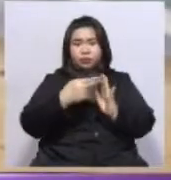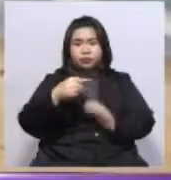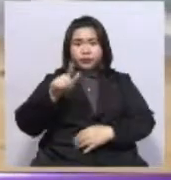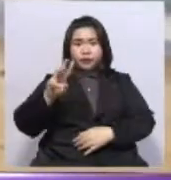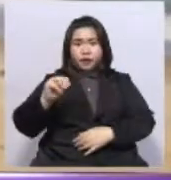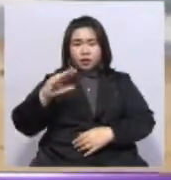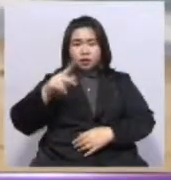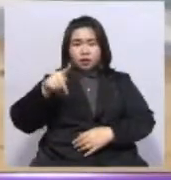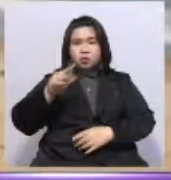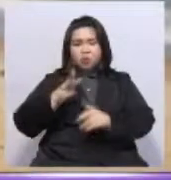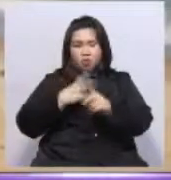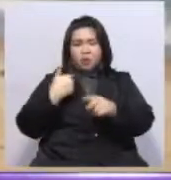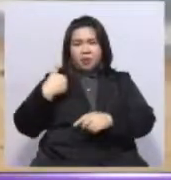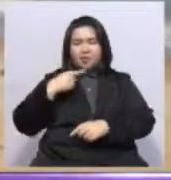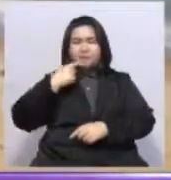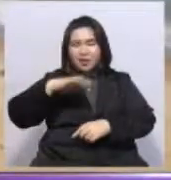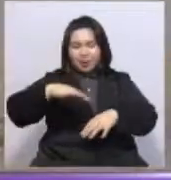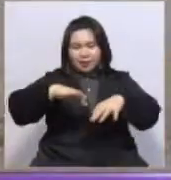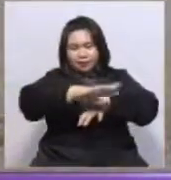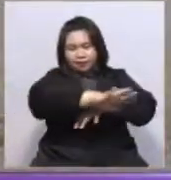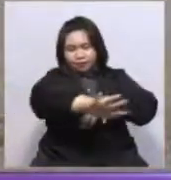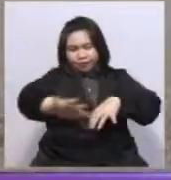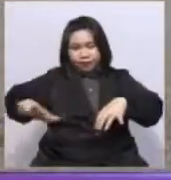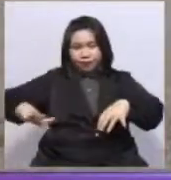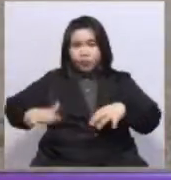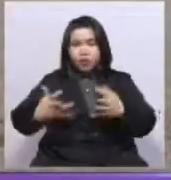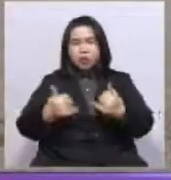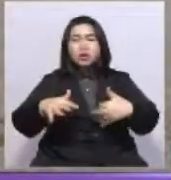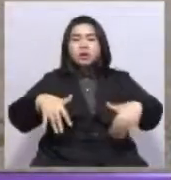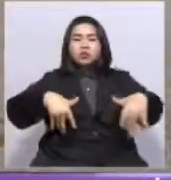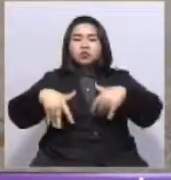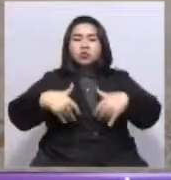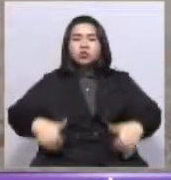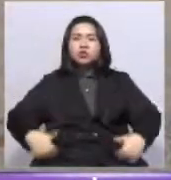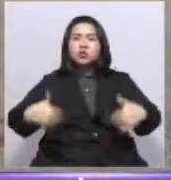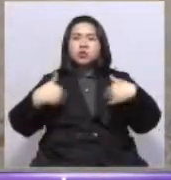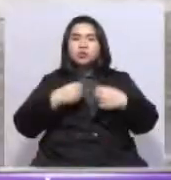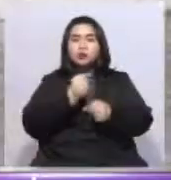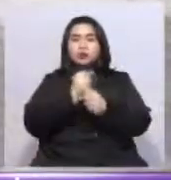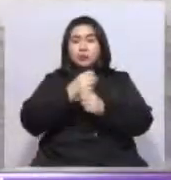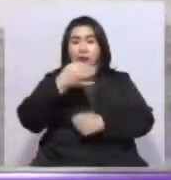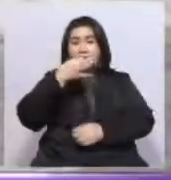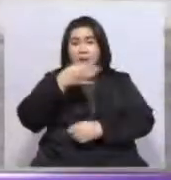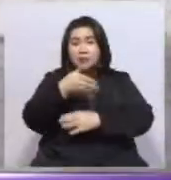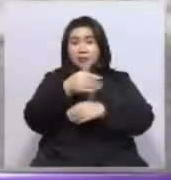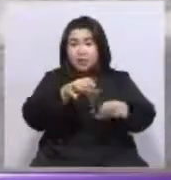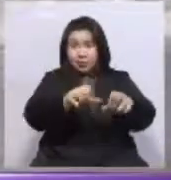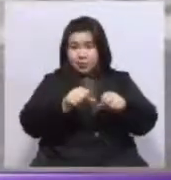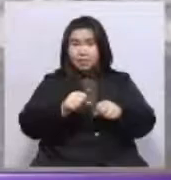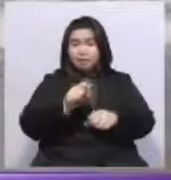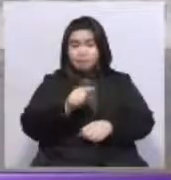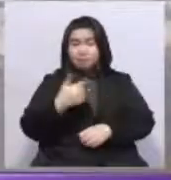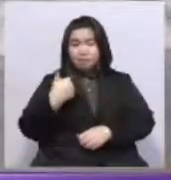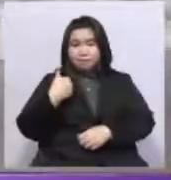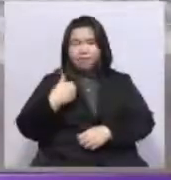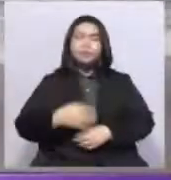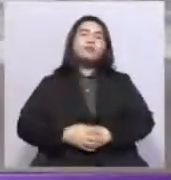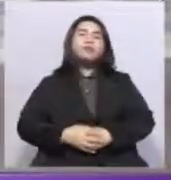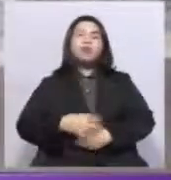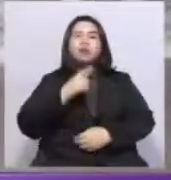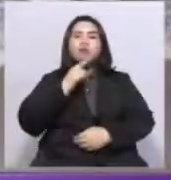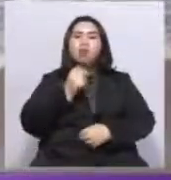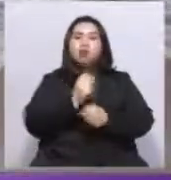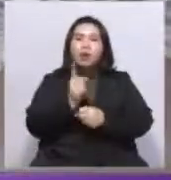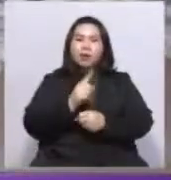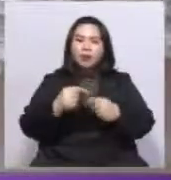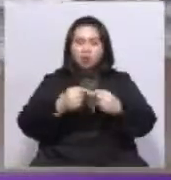ที่ที่โอบล้อมด้วยทะเลทำให้วิถีชีวิตของคนที่นี่ประกอบอาชีพประมงพื้นบ้านเป็นส่วนใหญ่โดยจะทำประ